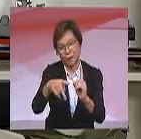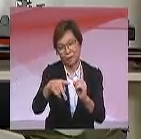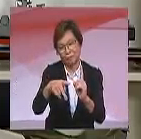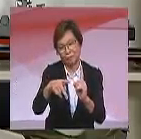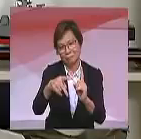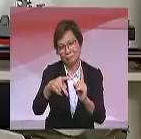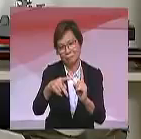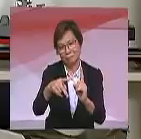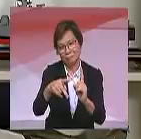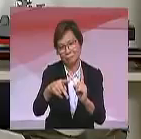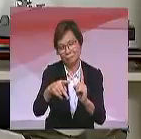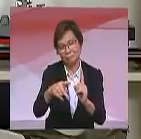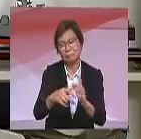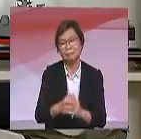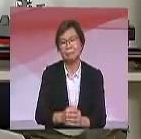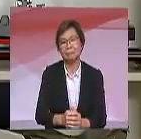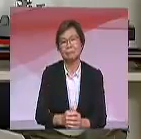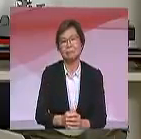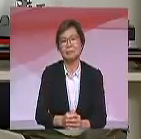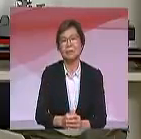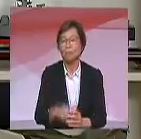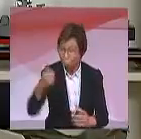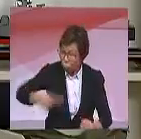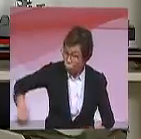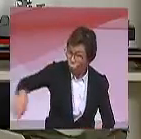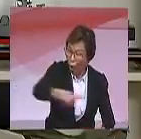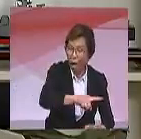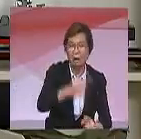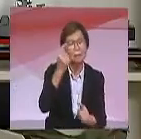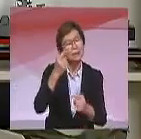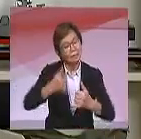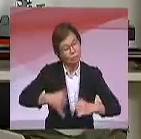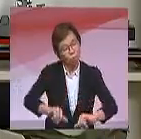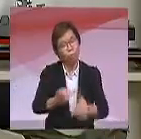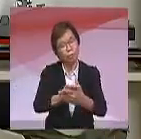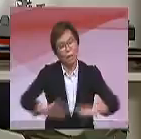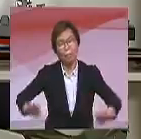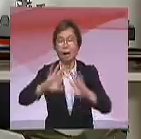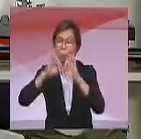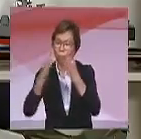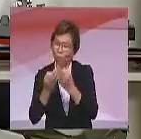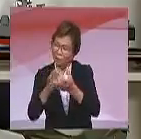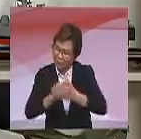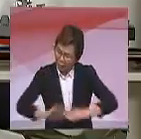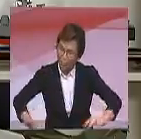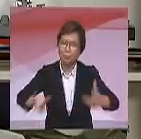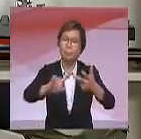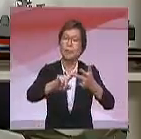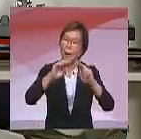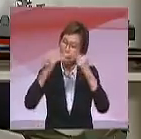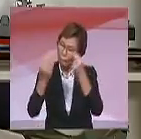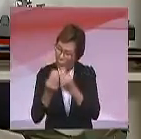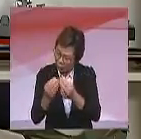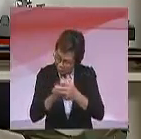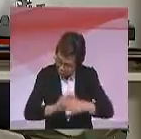oleh kerajaan. InsyaAllah tuan-tuan bukan saja akan terus kekal selamat, keluarga terus kekal selamat,